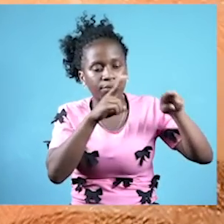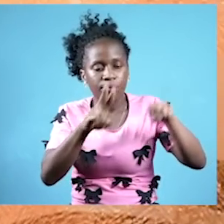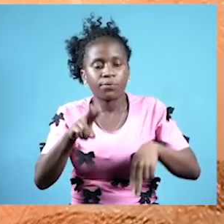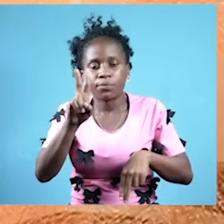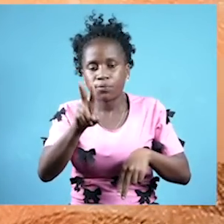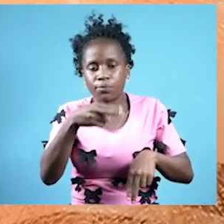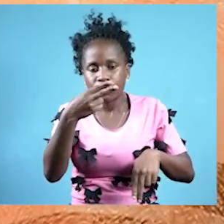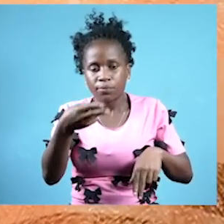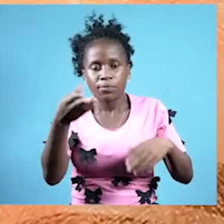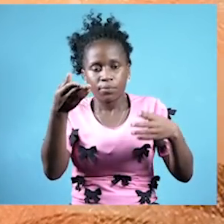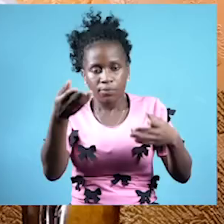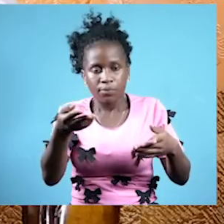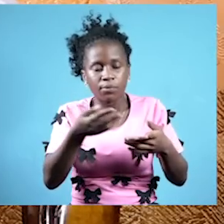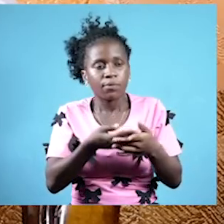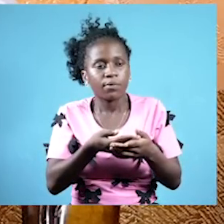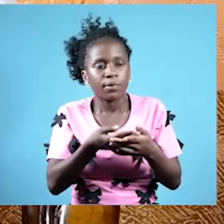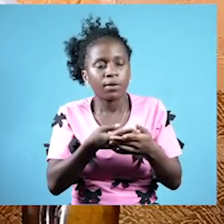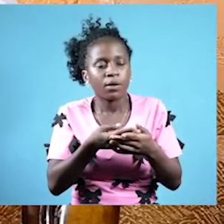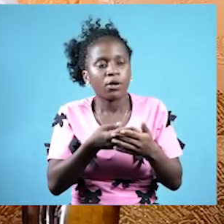Walipokuja hapa tarehe 7 Disemba